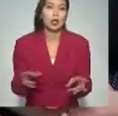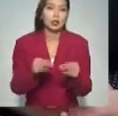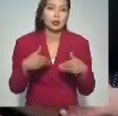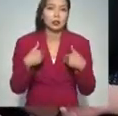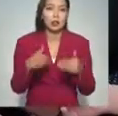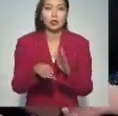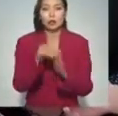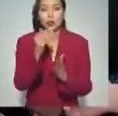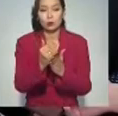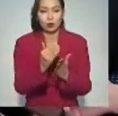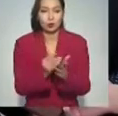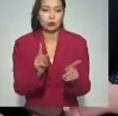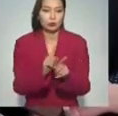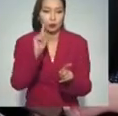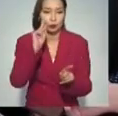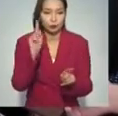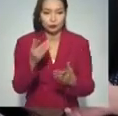бағдарламада ескеріледі.